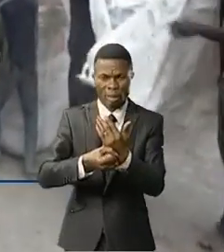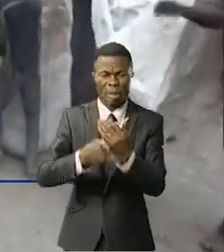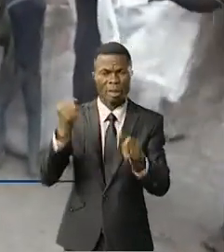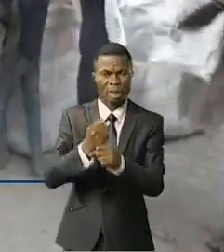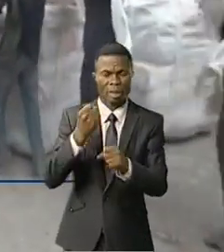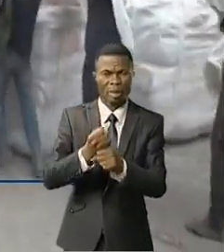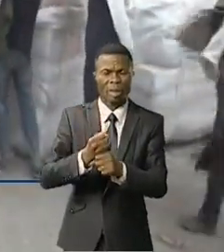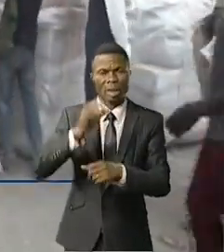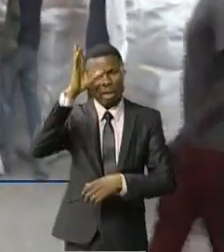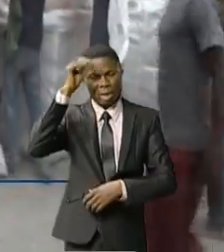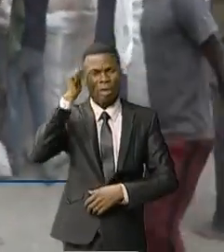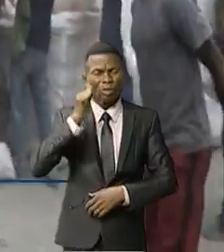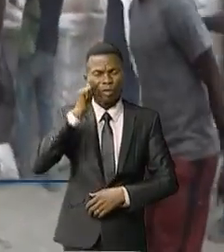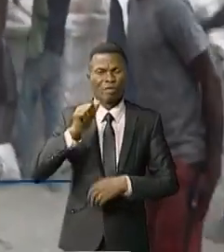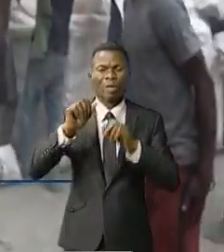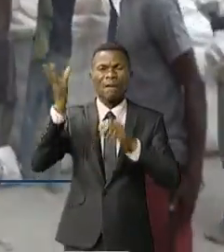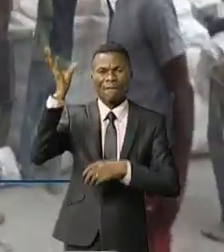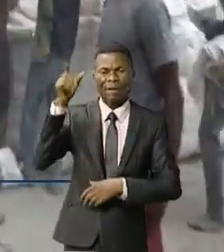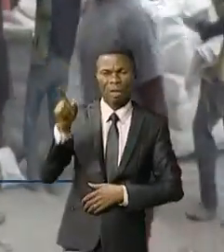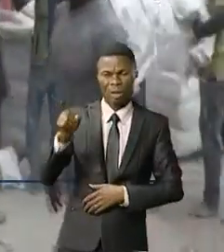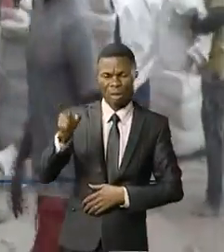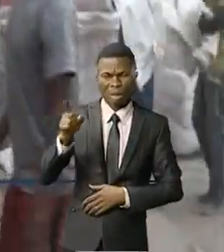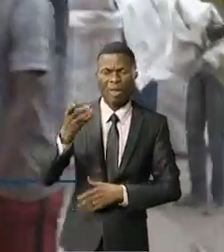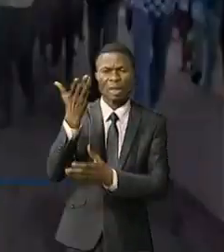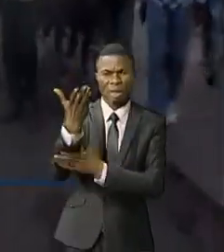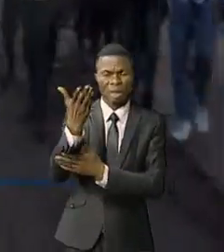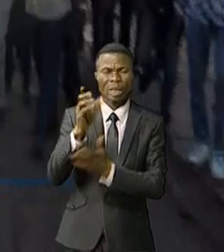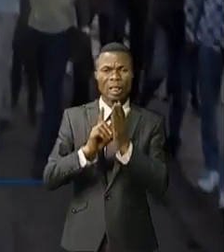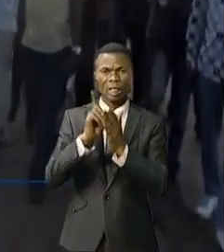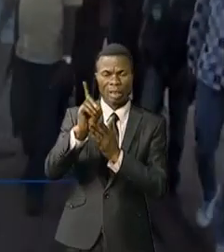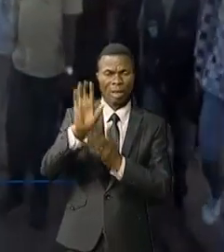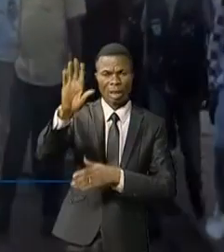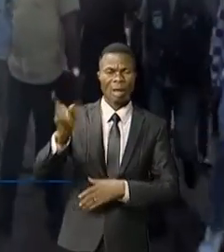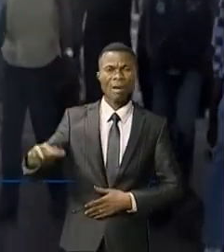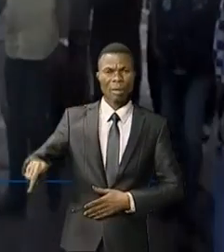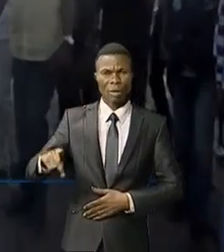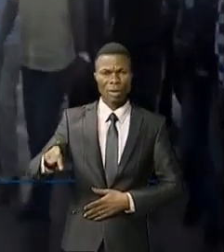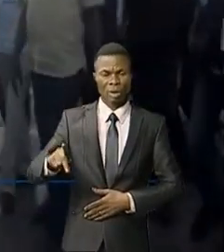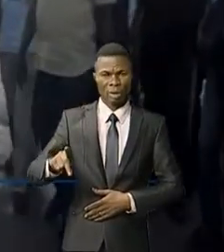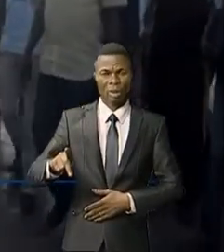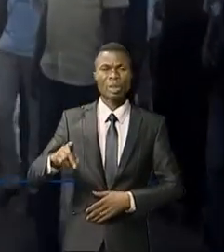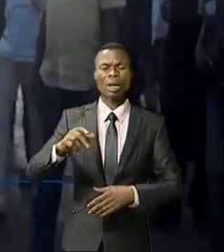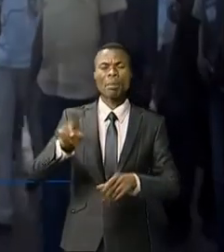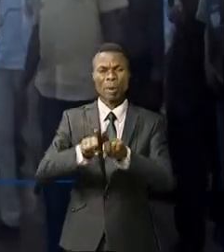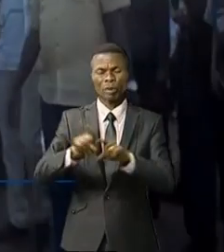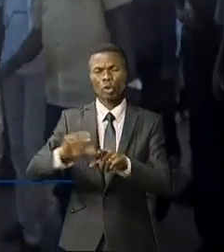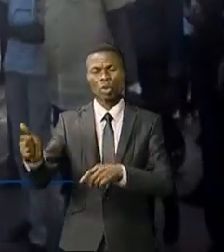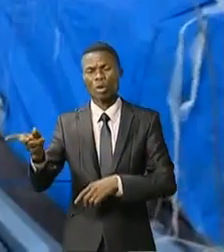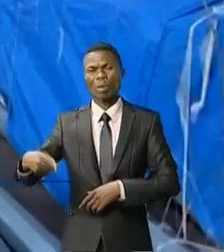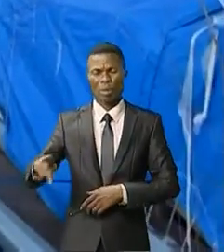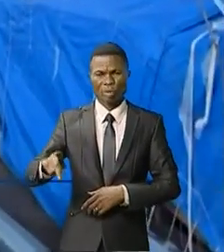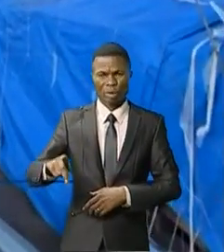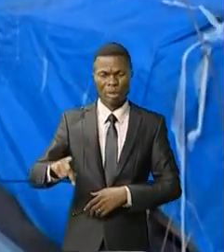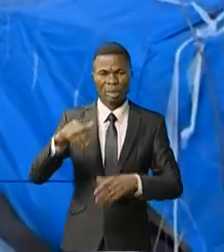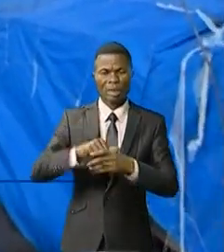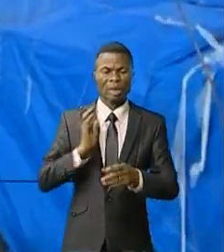aux fils de Boindé qui demandaient le développement de leur province à l'instar d'autres provinces que compte notre